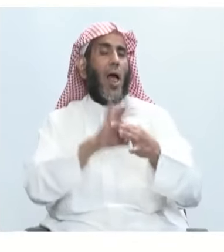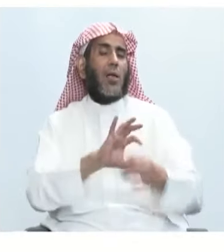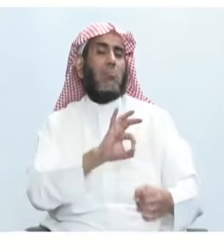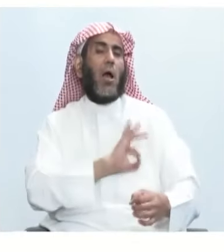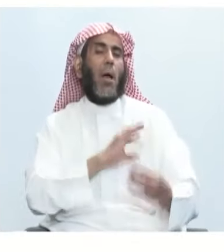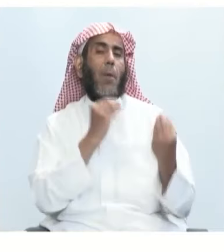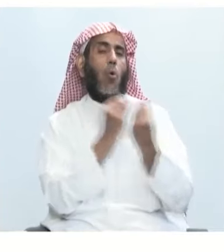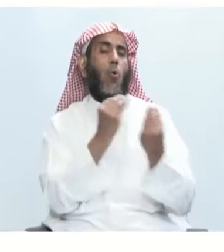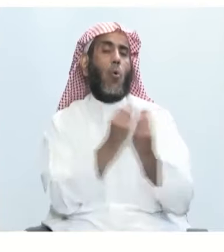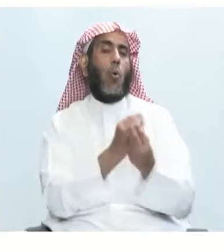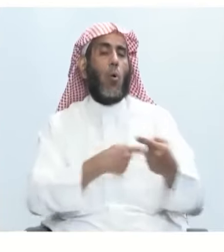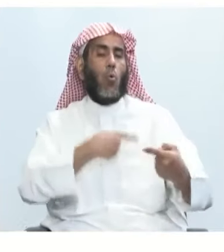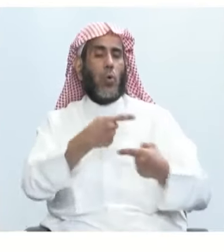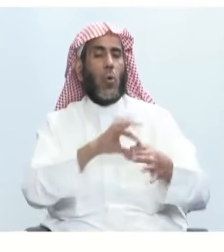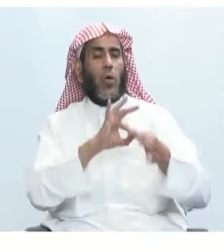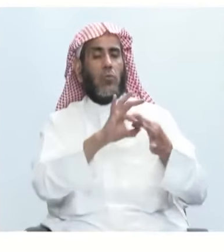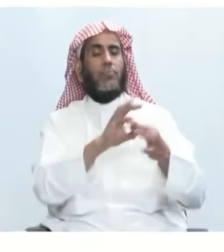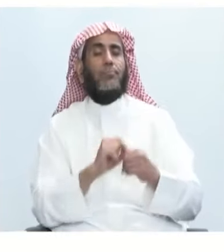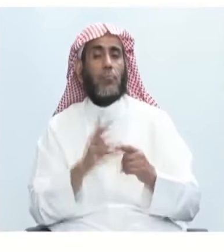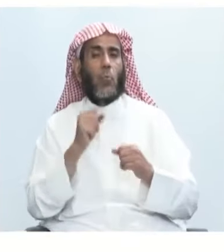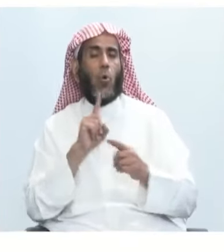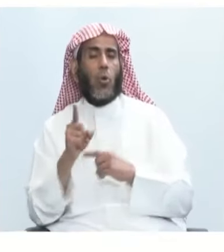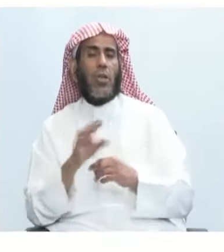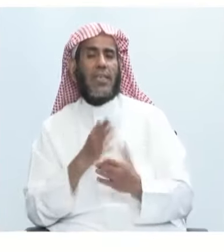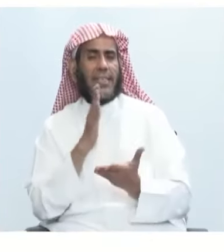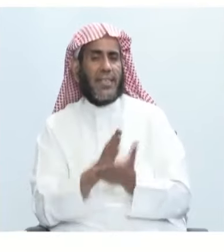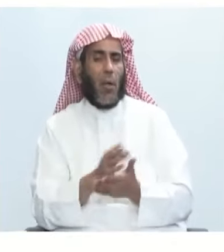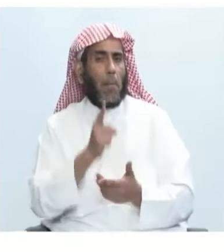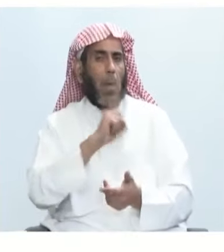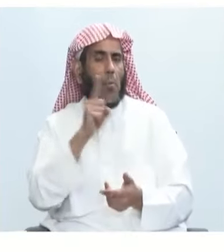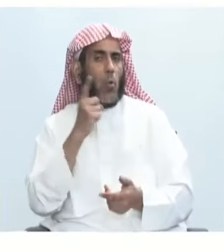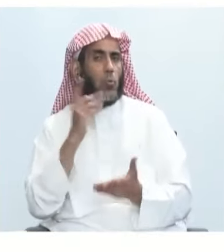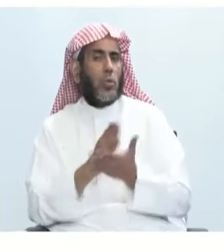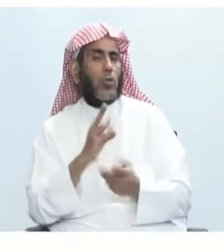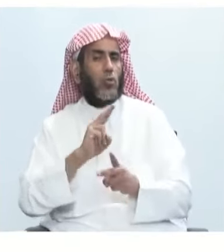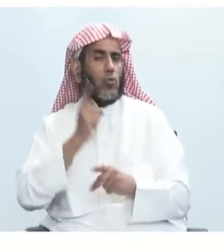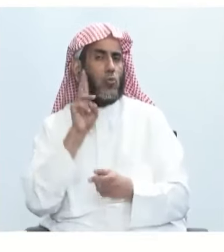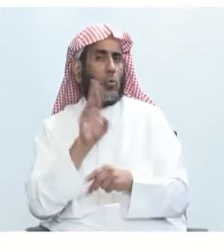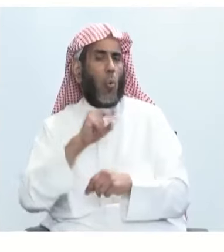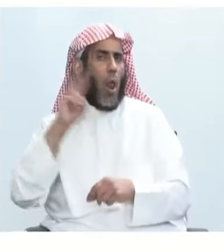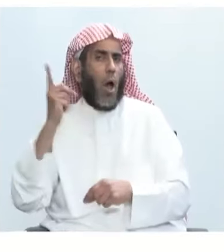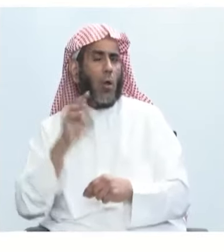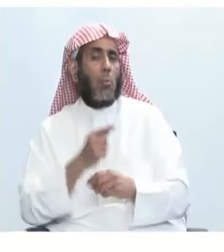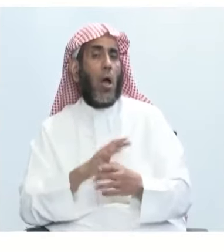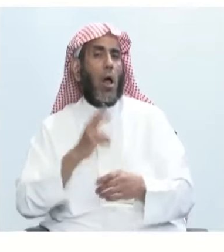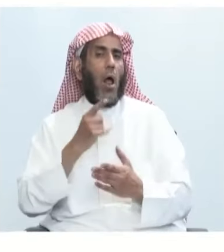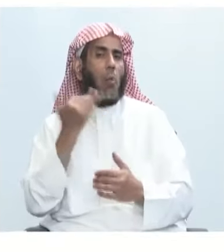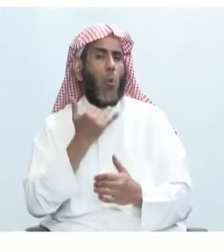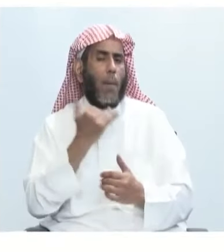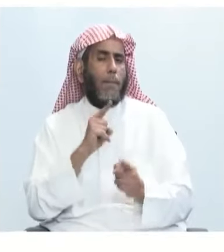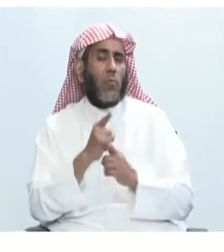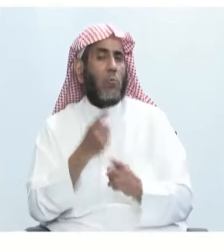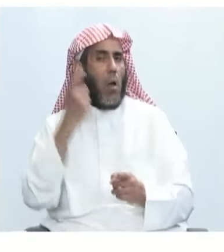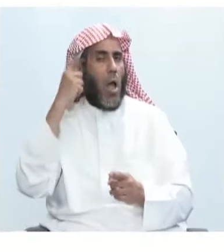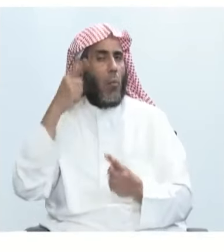وتواصل وانما هي علاقه محبه وتواصل ويكون لا يكن الصدق صدقا ما لم يصدقه الاخرون وهنا المقصود به انما العبره فيما